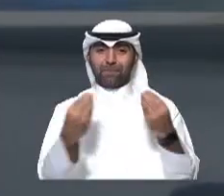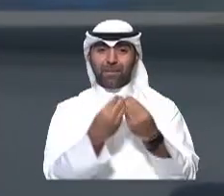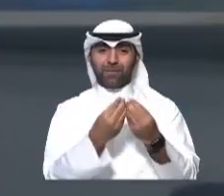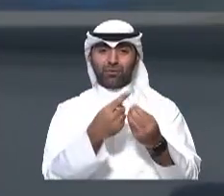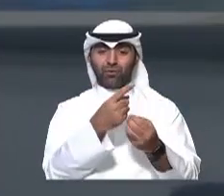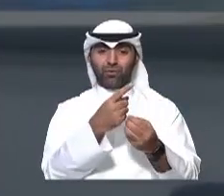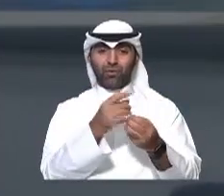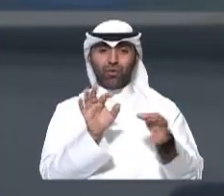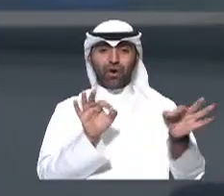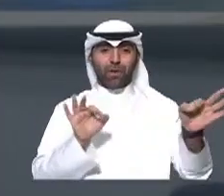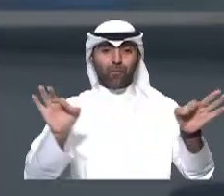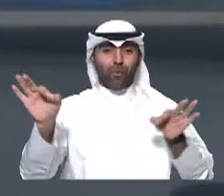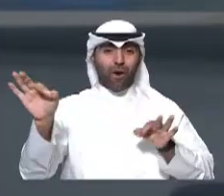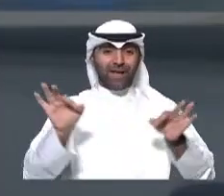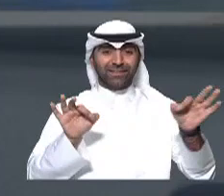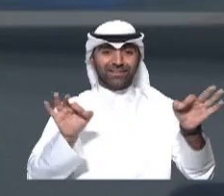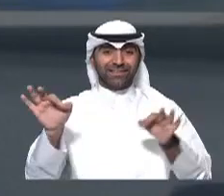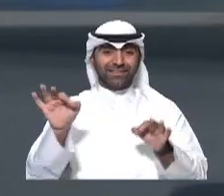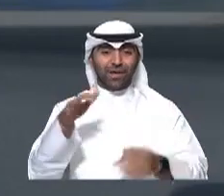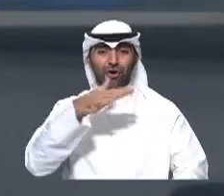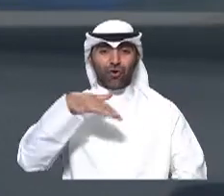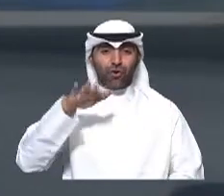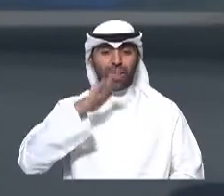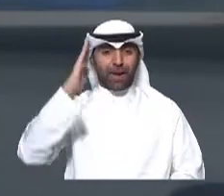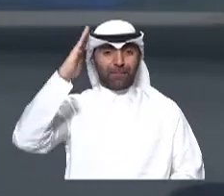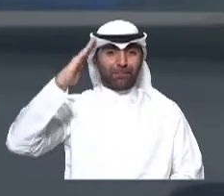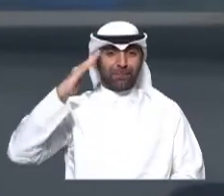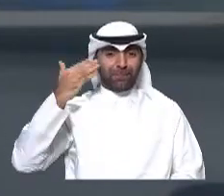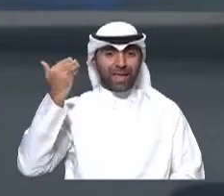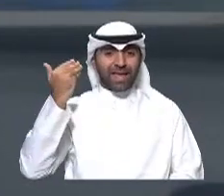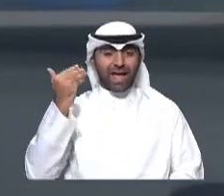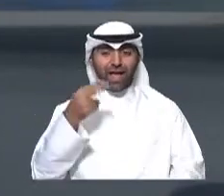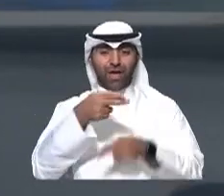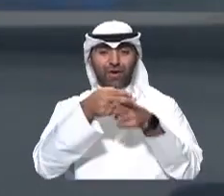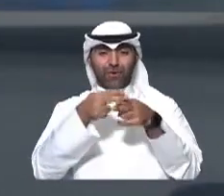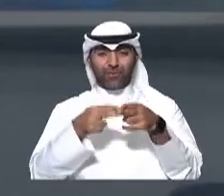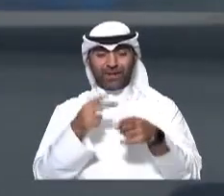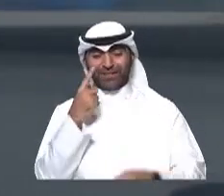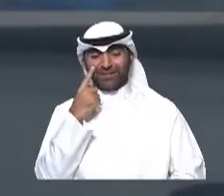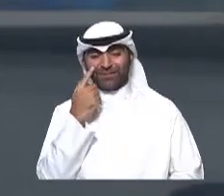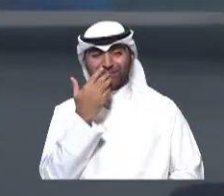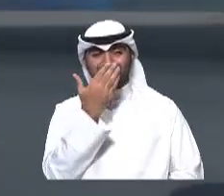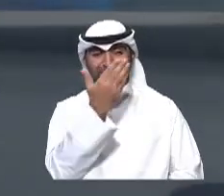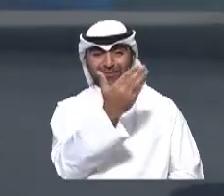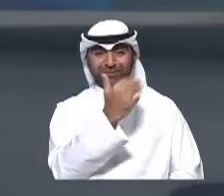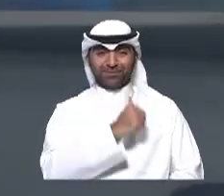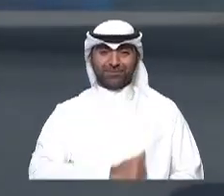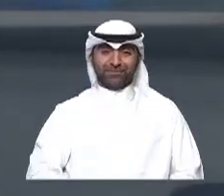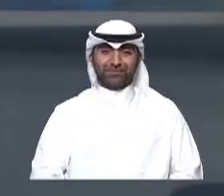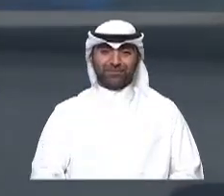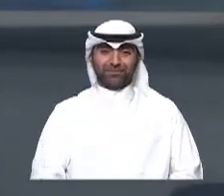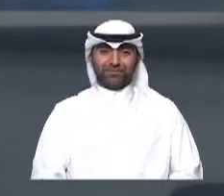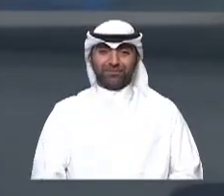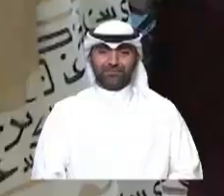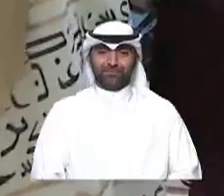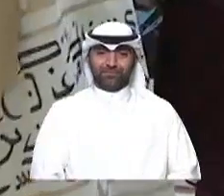اليدوية والفنية، وعلى طريق تكريس التعاون الثقافي والفني بين الكويت وأستراليا.